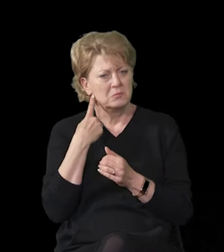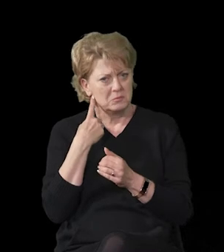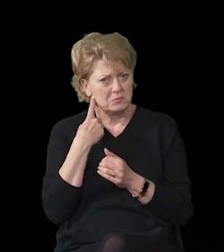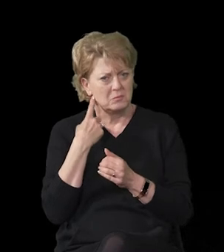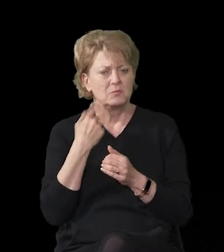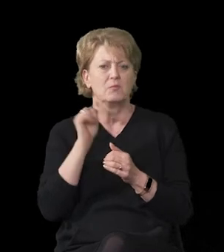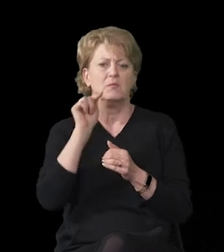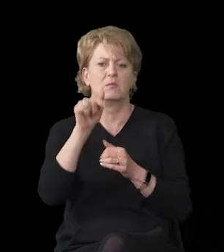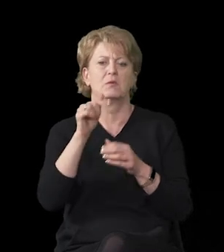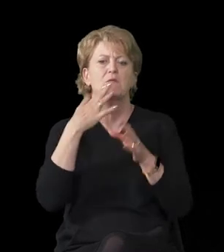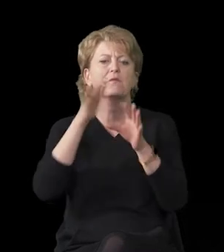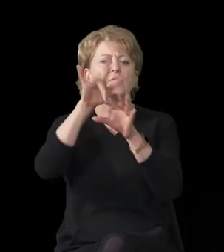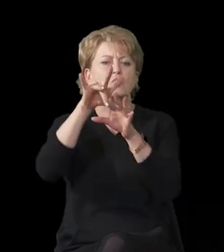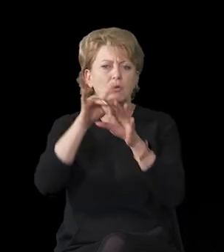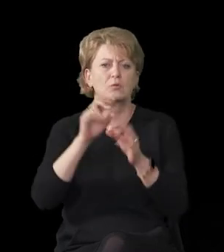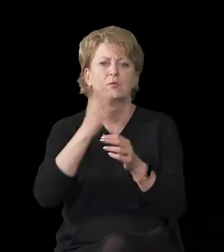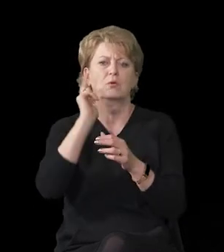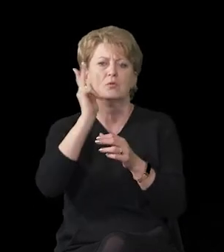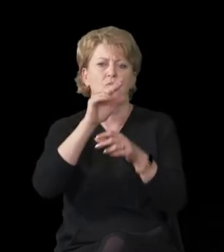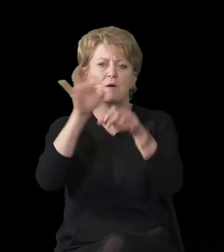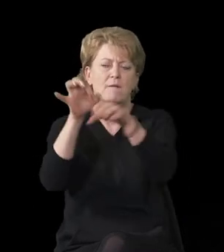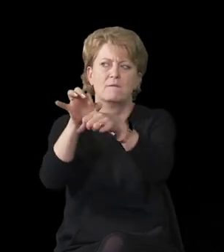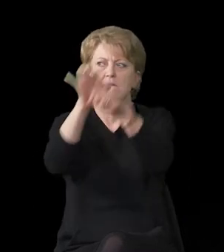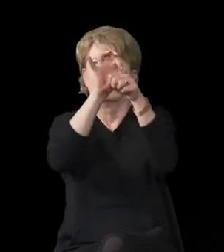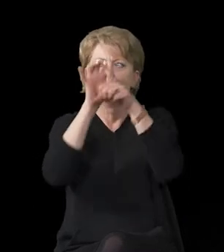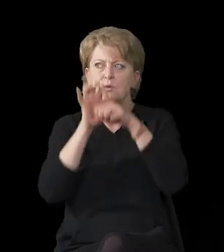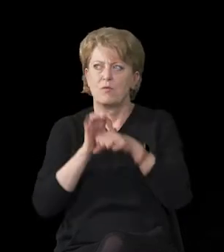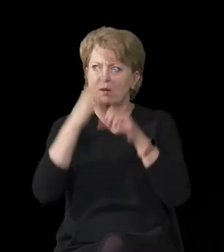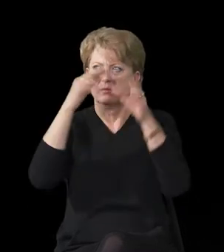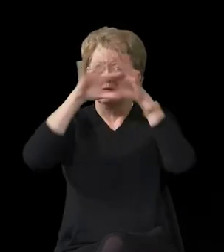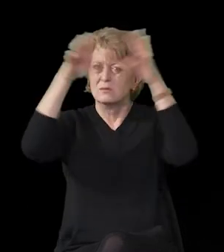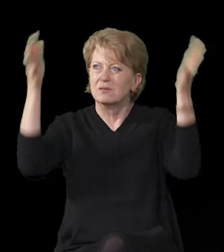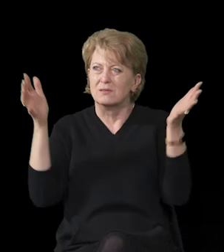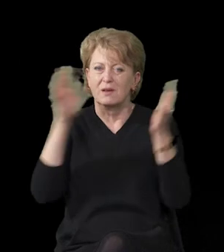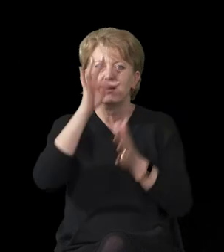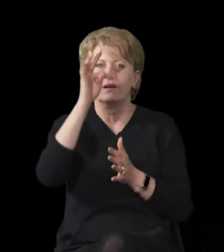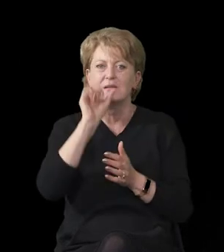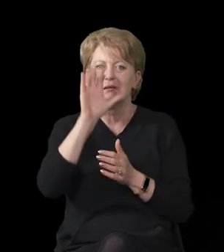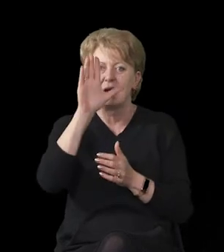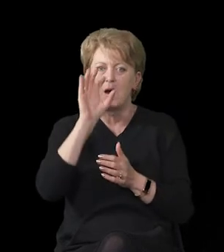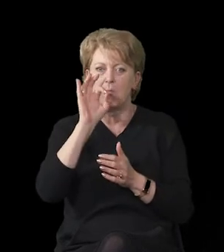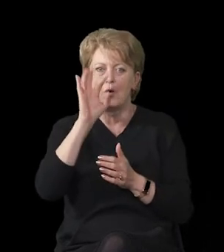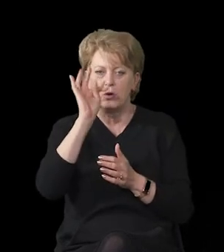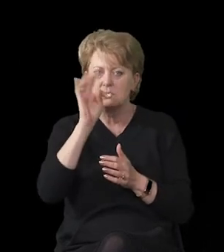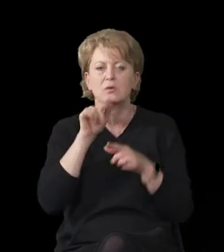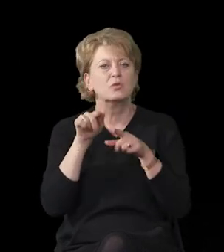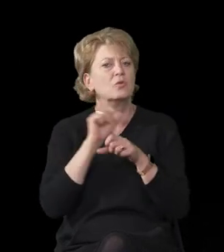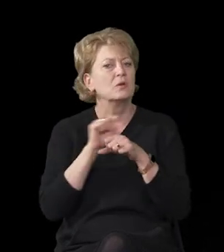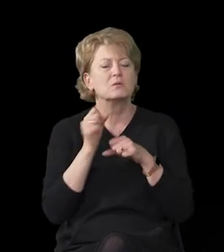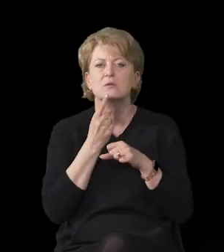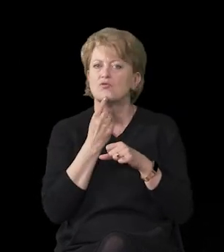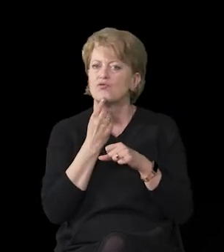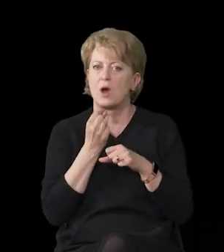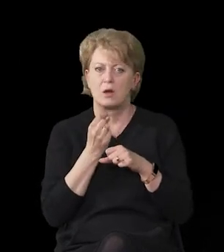diakon wyprowadził tabot, tutaj po prawej stronie kadru, I oczywiście to jest rzadka sytuacja. Tabot